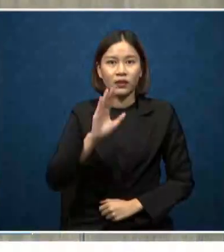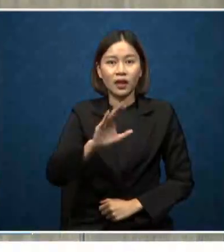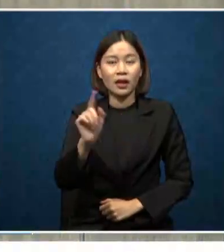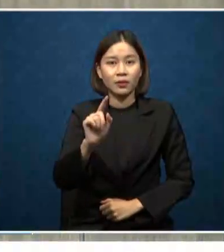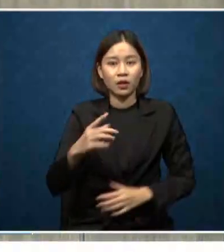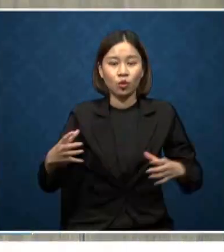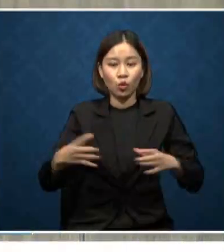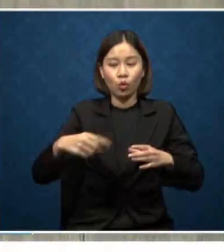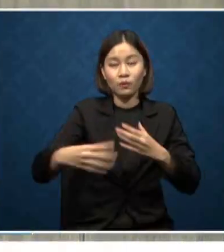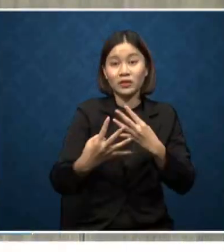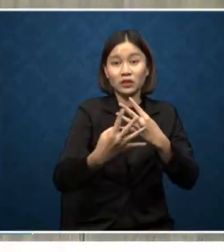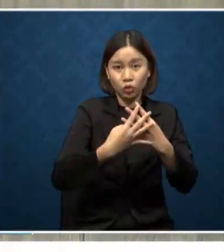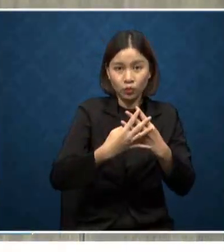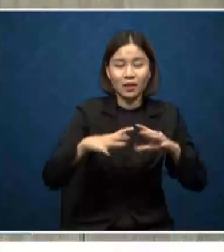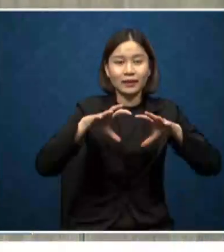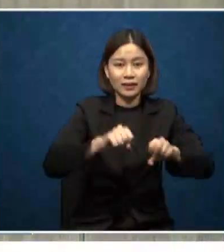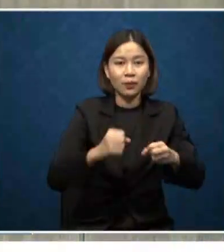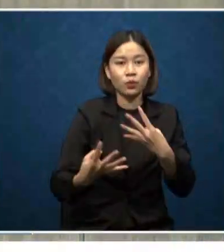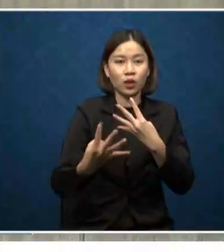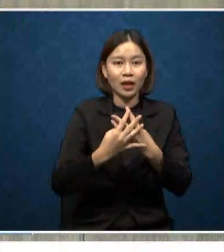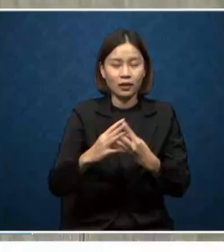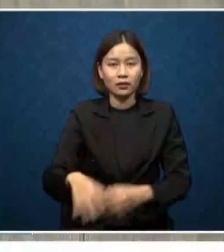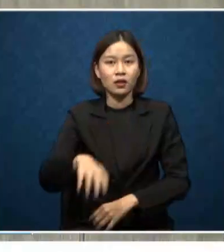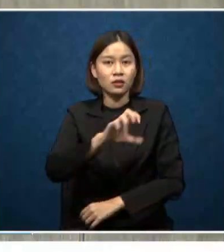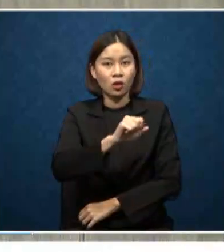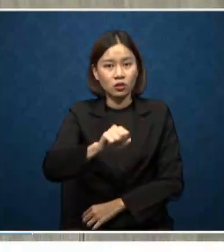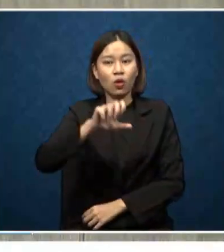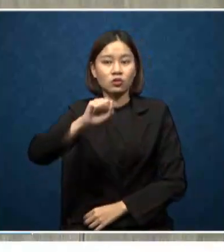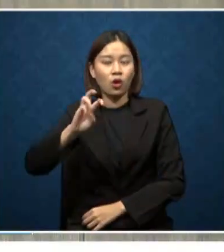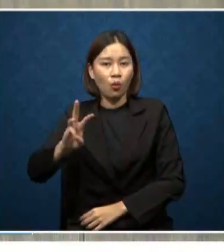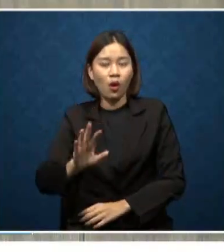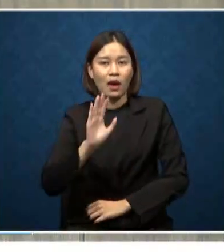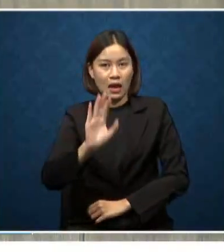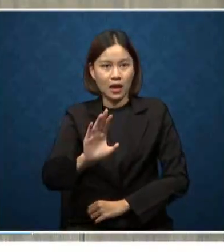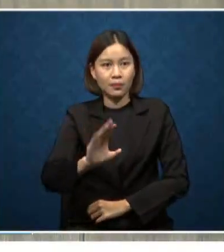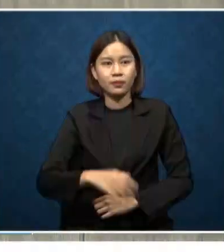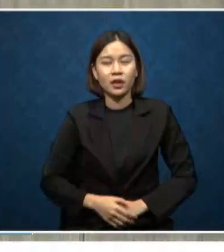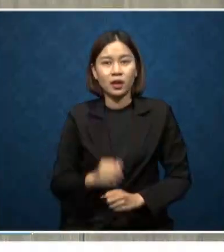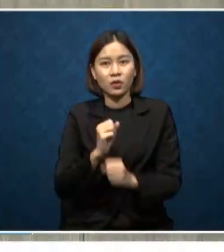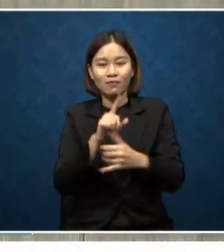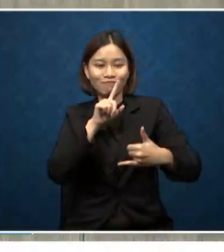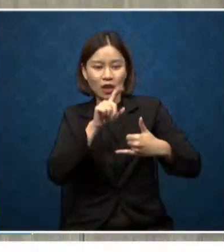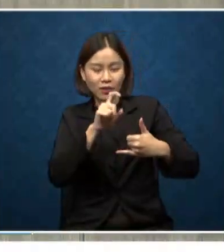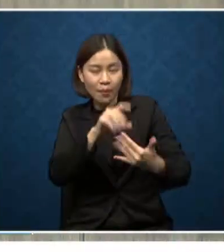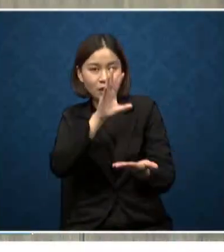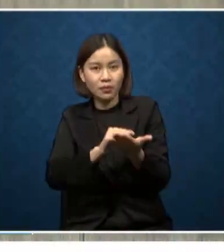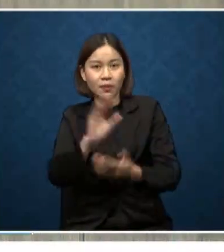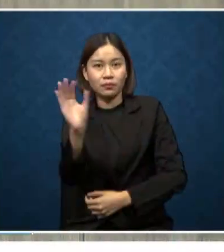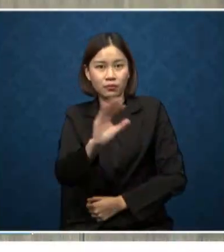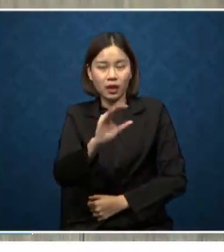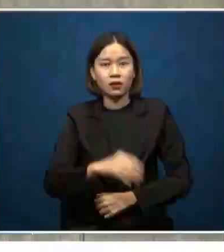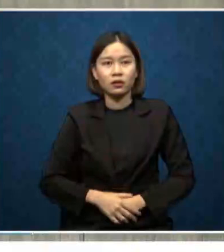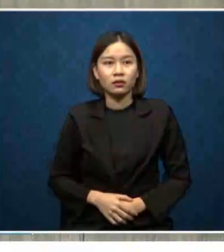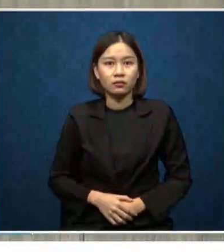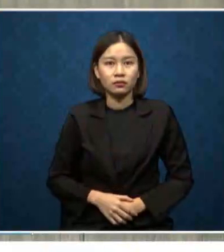คุมคุมขังหรือหมายเรียกตัวสมาชิกสภาพุทแทนราษฎรหรือสมาชิกวุฒิสภาไปทำการสอบสวนเว้น